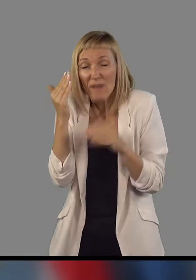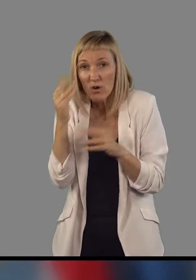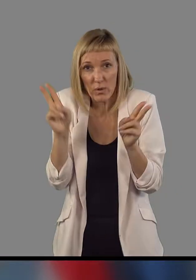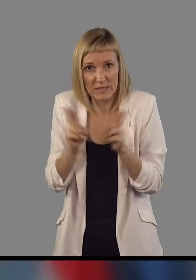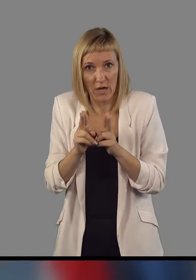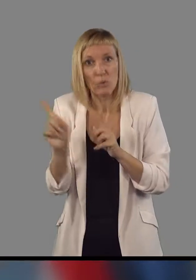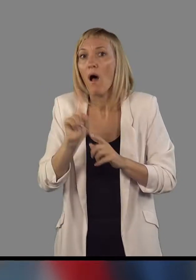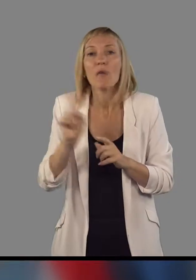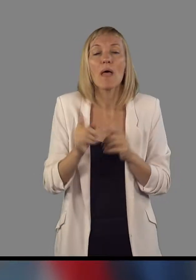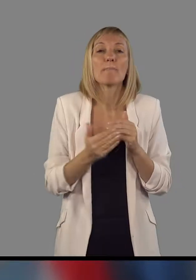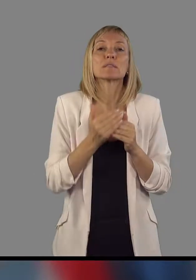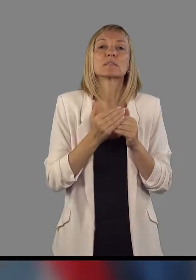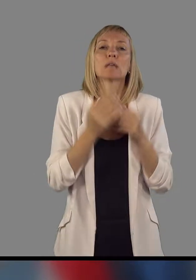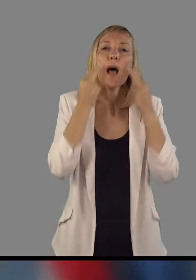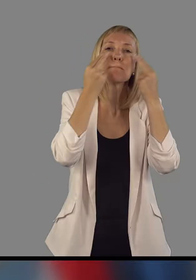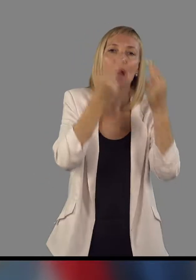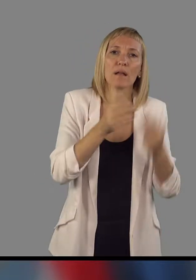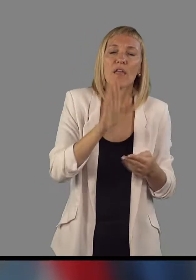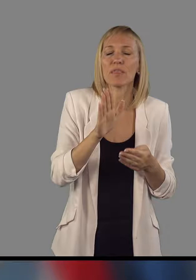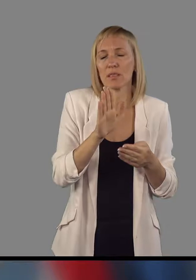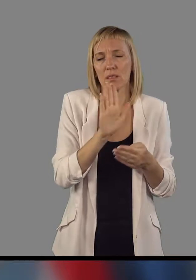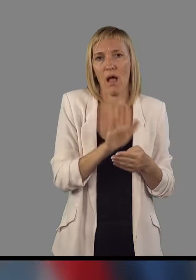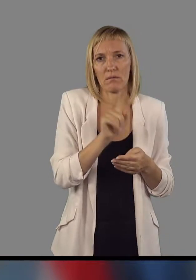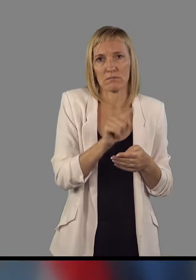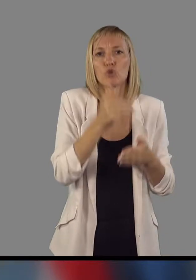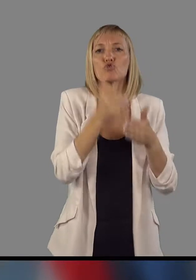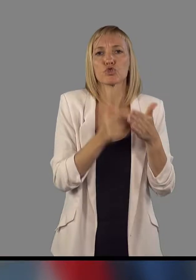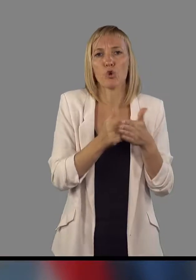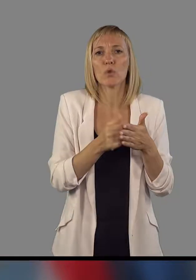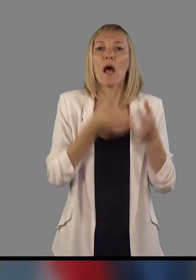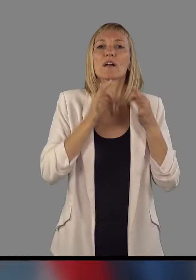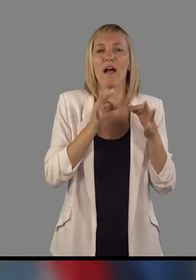ta rok skrajšujemo, nikakor pa ne gre vse skupaj na škodo